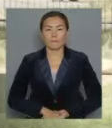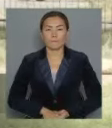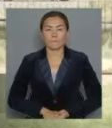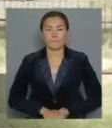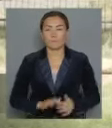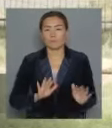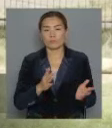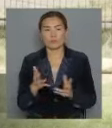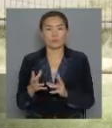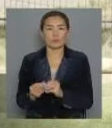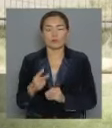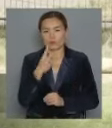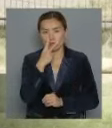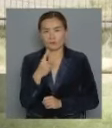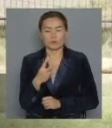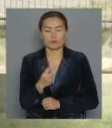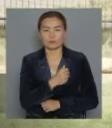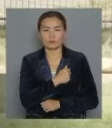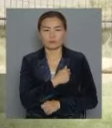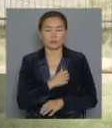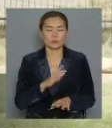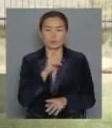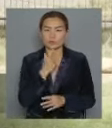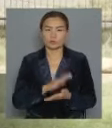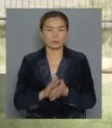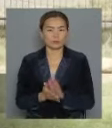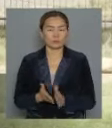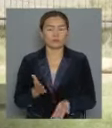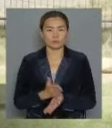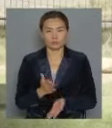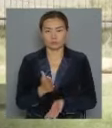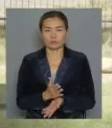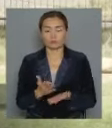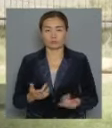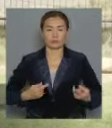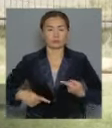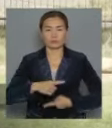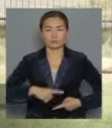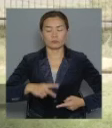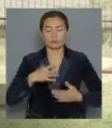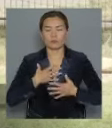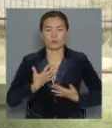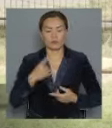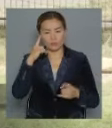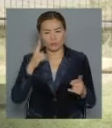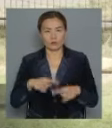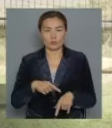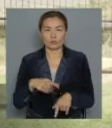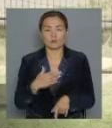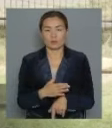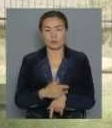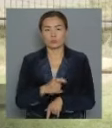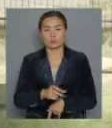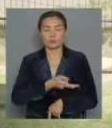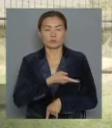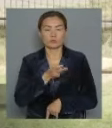жатырған жағдай кім-кім үшін де, қазақ халқы үшін де қиын жағдай болғаны сөзсіз. Біздер де терең күйзеліспен қабылдадық. Былайша қарағанда адам